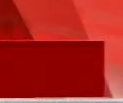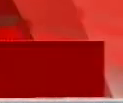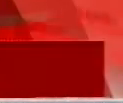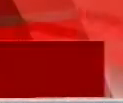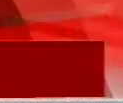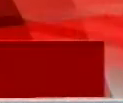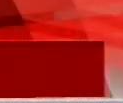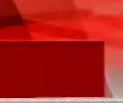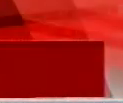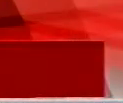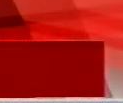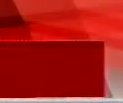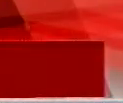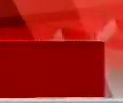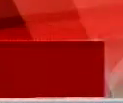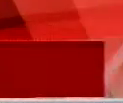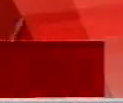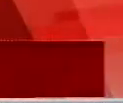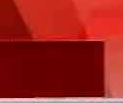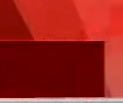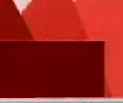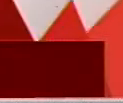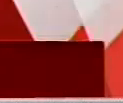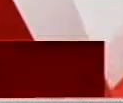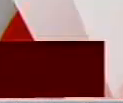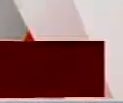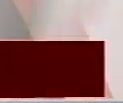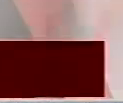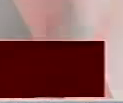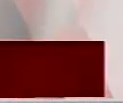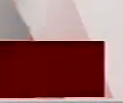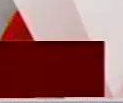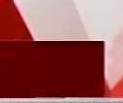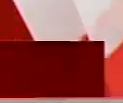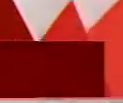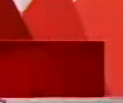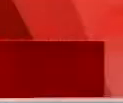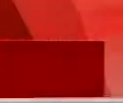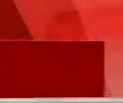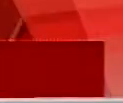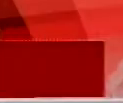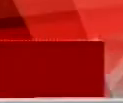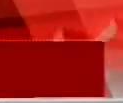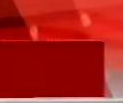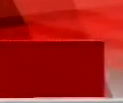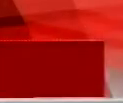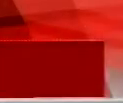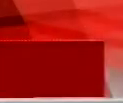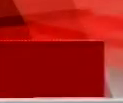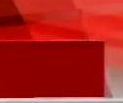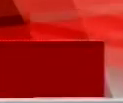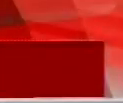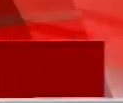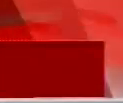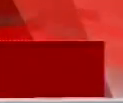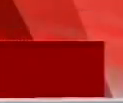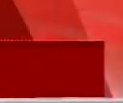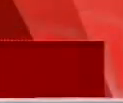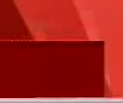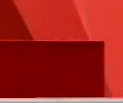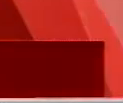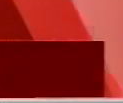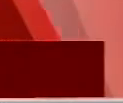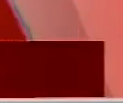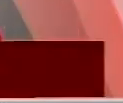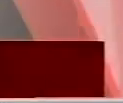right, we break away from the press briefing of the defense panel of Chief Justice Corona, and we'll go over to our